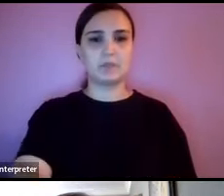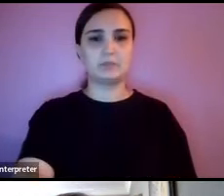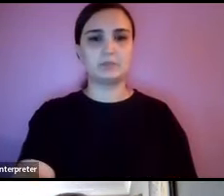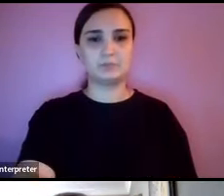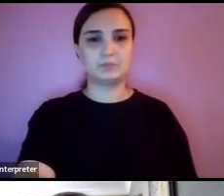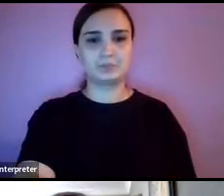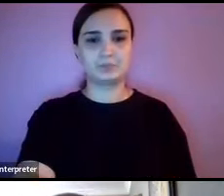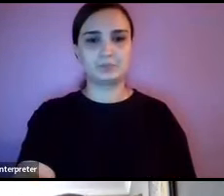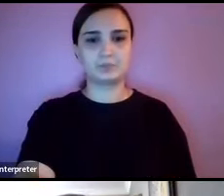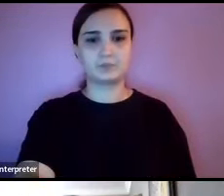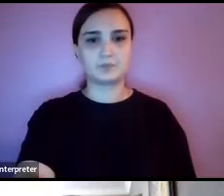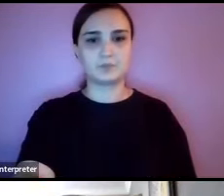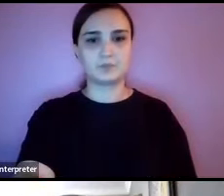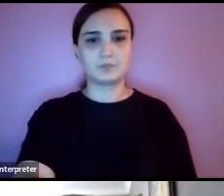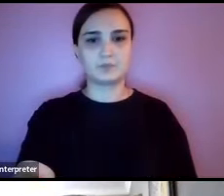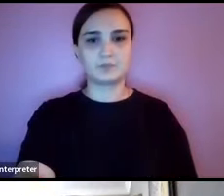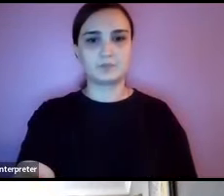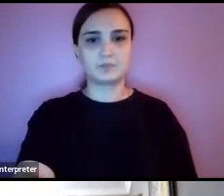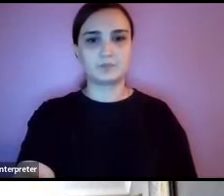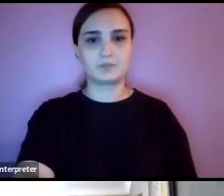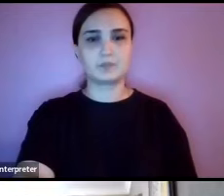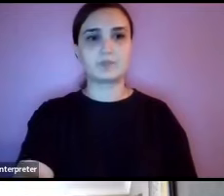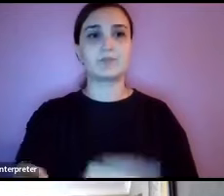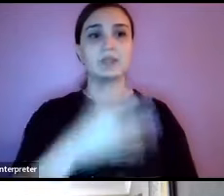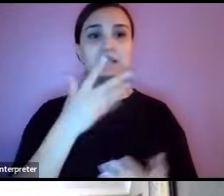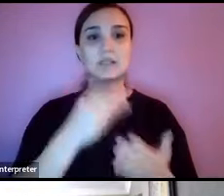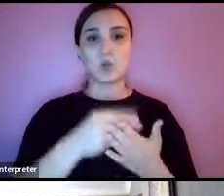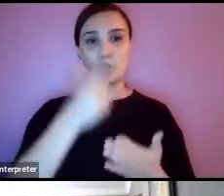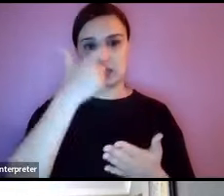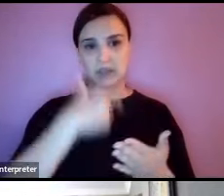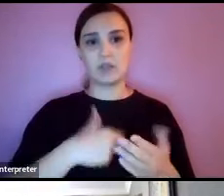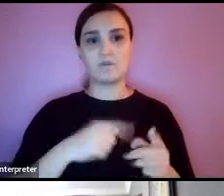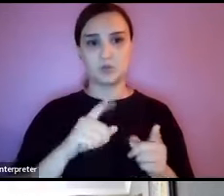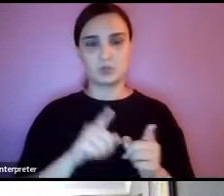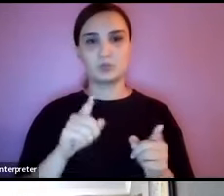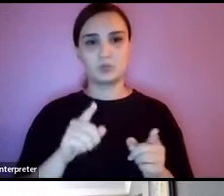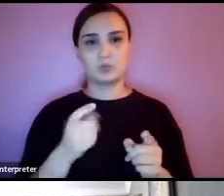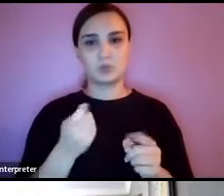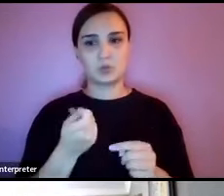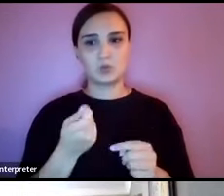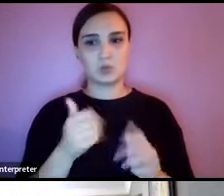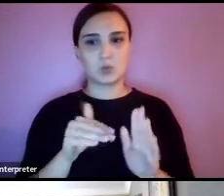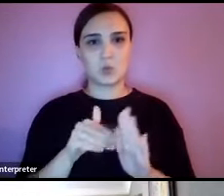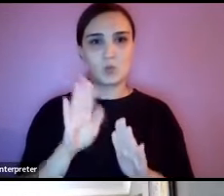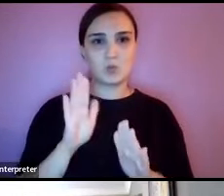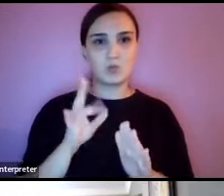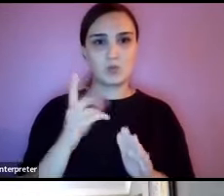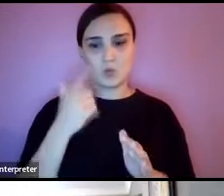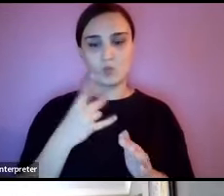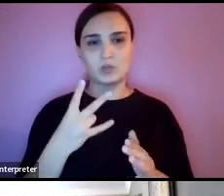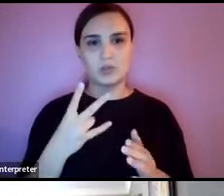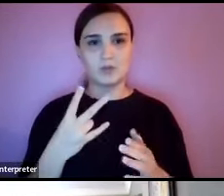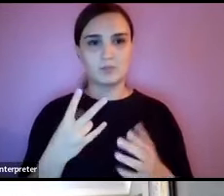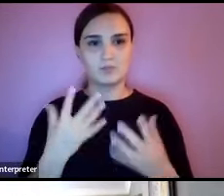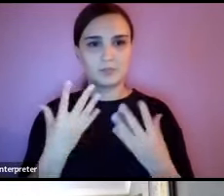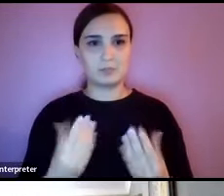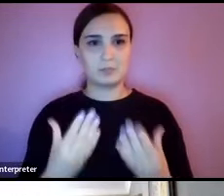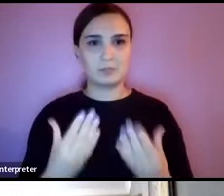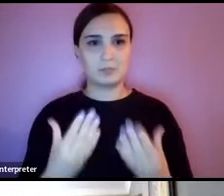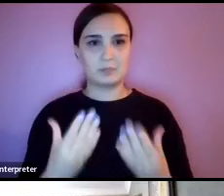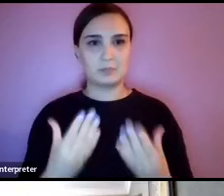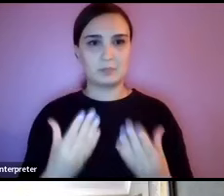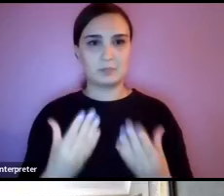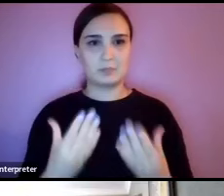ამის გამო არ დაგვავიწყდეს, რომ საკუთარი თავის მიმართაც ცოტა უფრო ლოიალურები ვიყო და გავამხნევა და